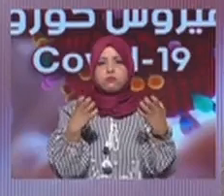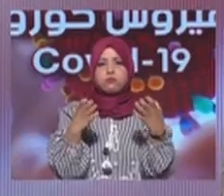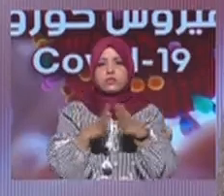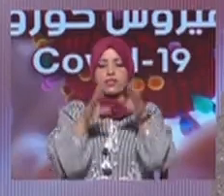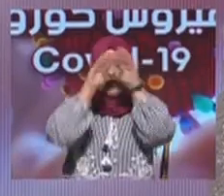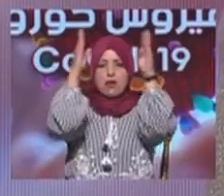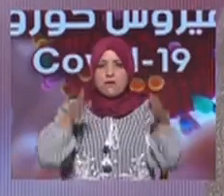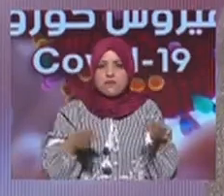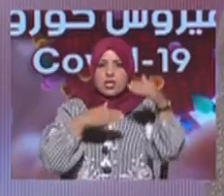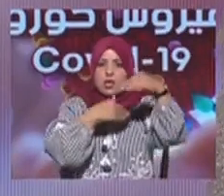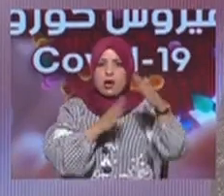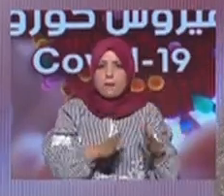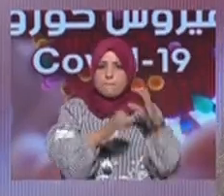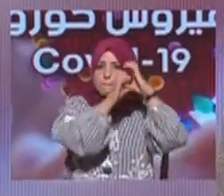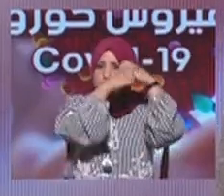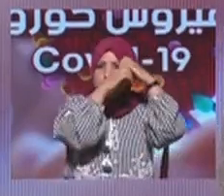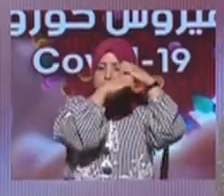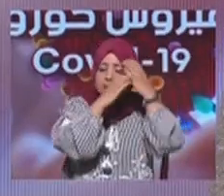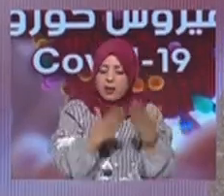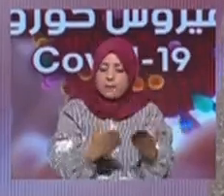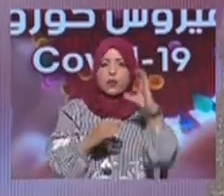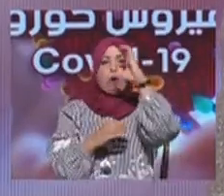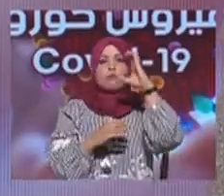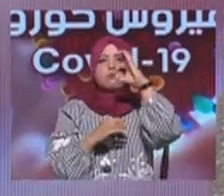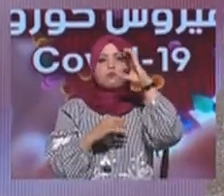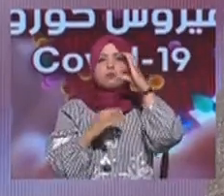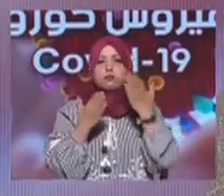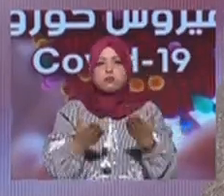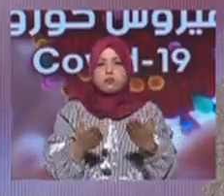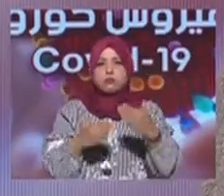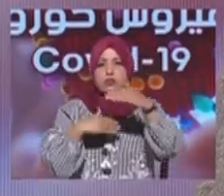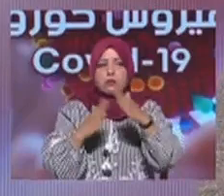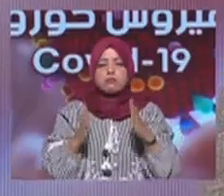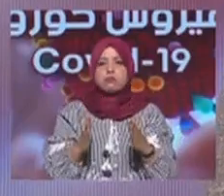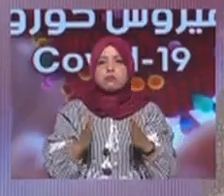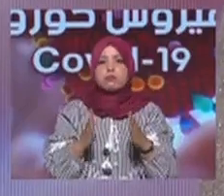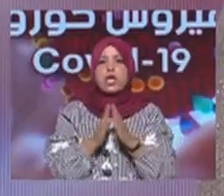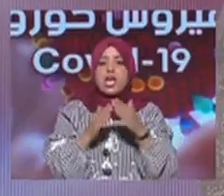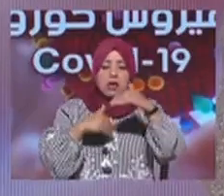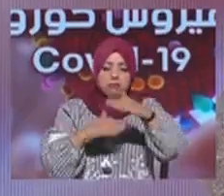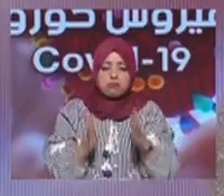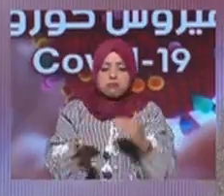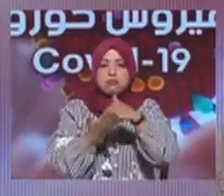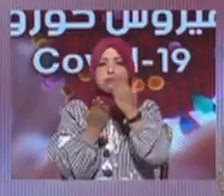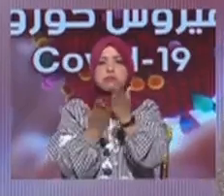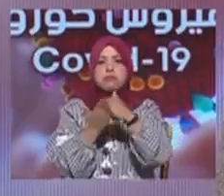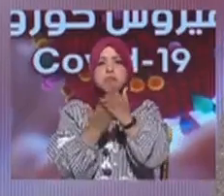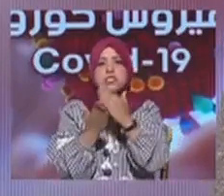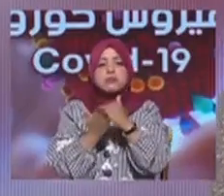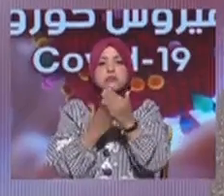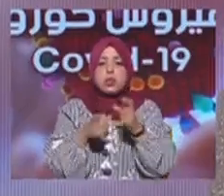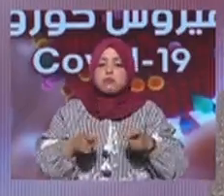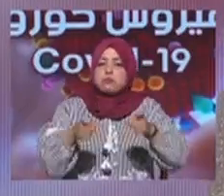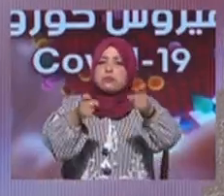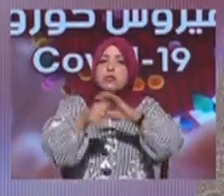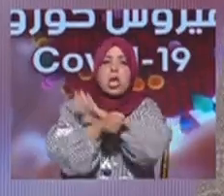المرجعي بمستشفى شرنيكول واللي قام بتصنيف للفيروس هذايا هذو معطيات مهمه برشا وان